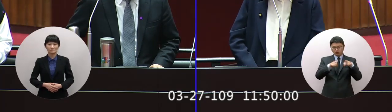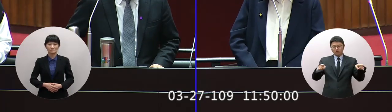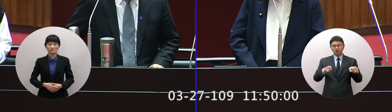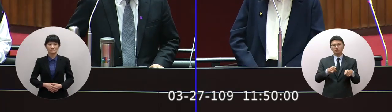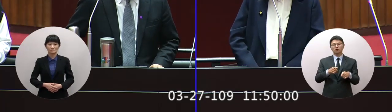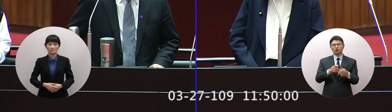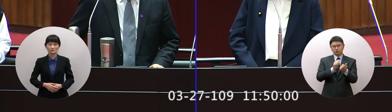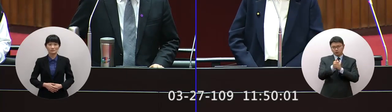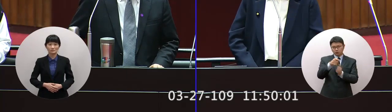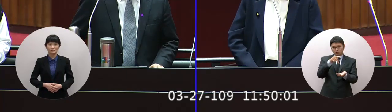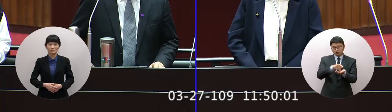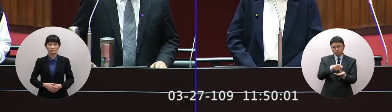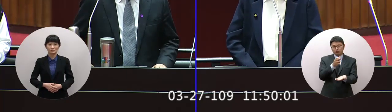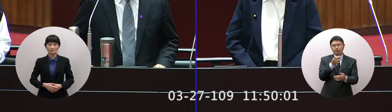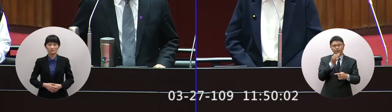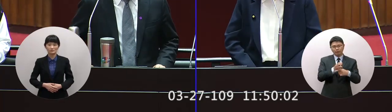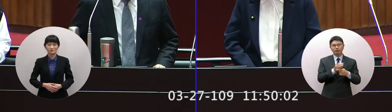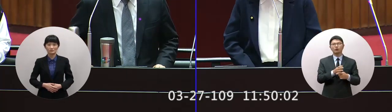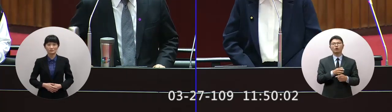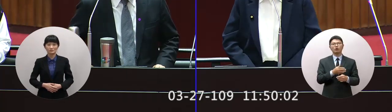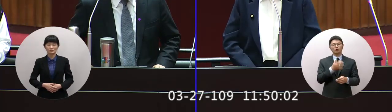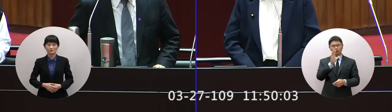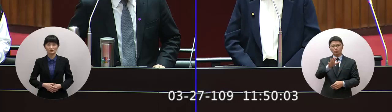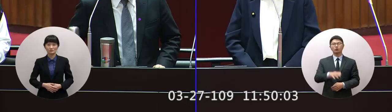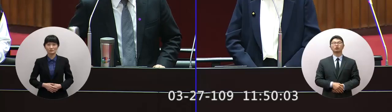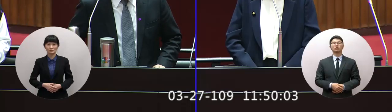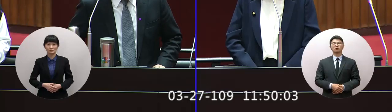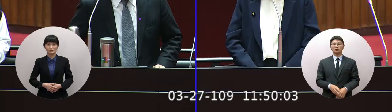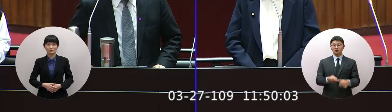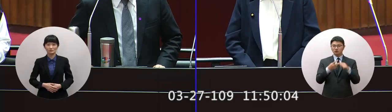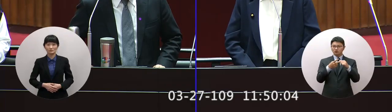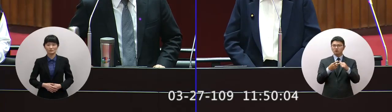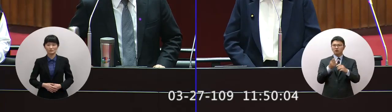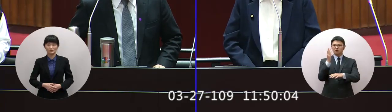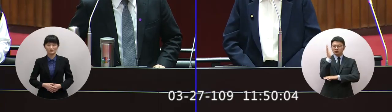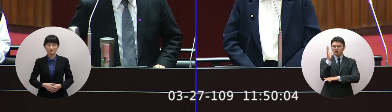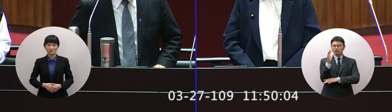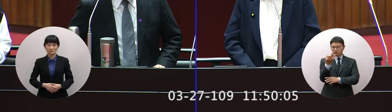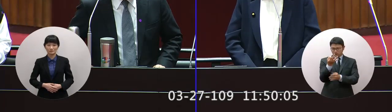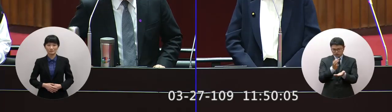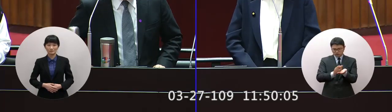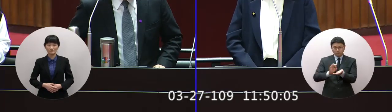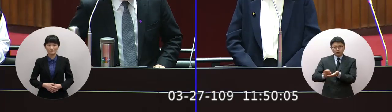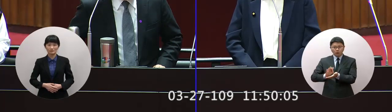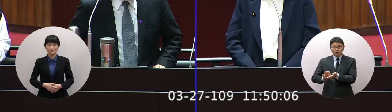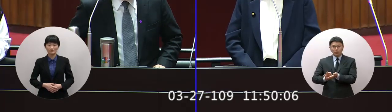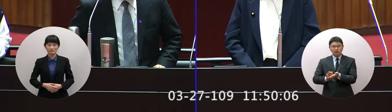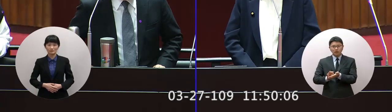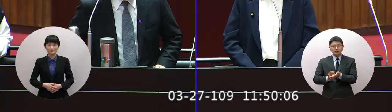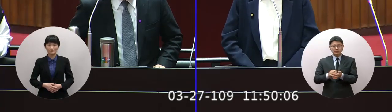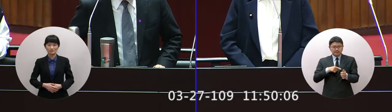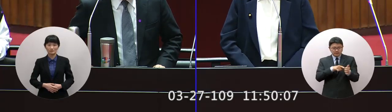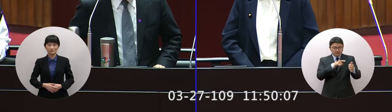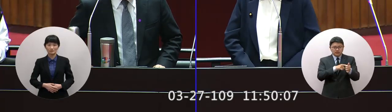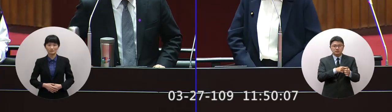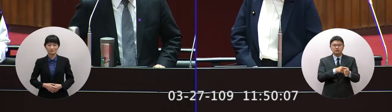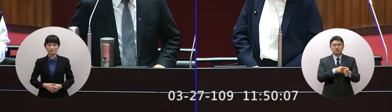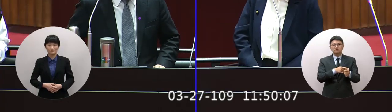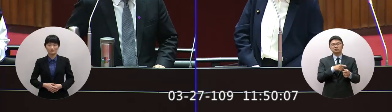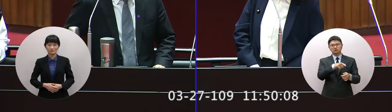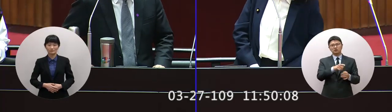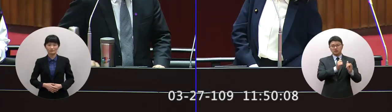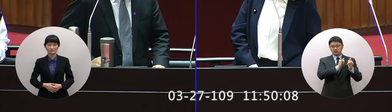来再看的是政府花的每一块钱能够带出多少的民间投资。我们从刚